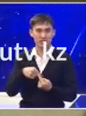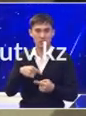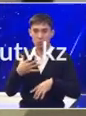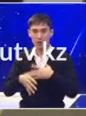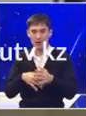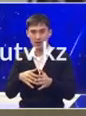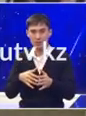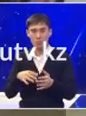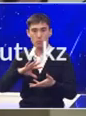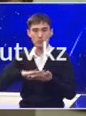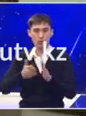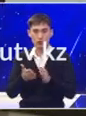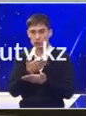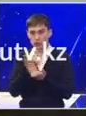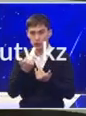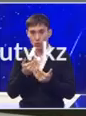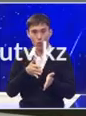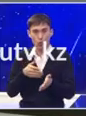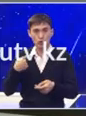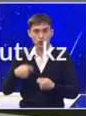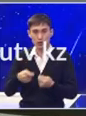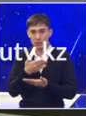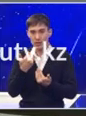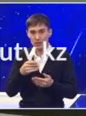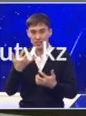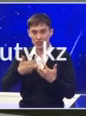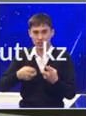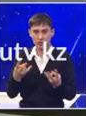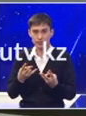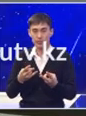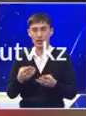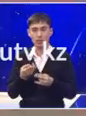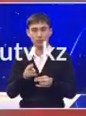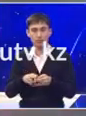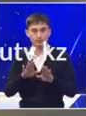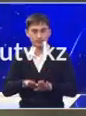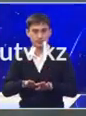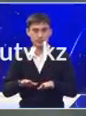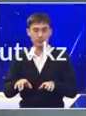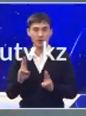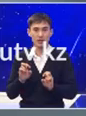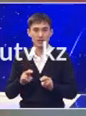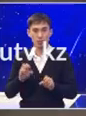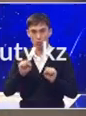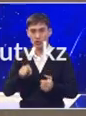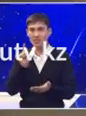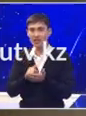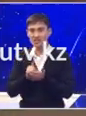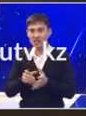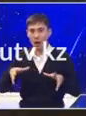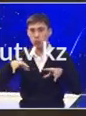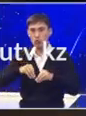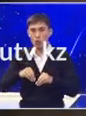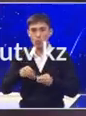разрушений без заключения об ущербе от уполномоченных органов и частных оценочных компаний, чтобы можно было доказать объем